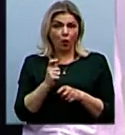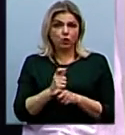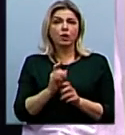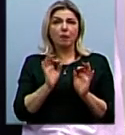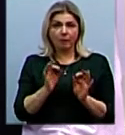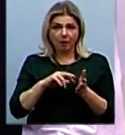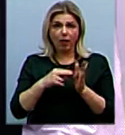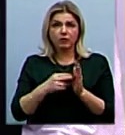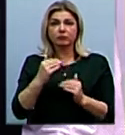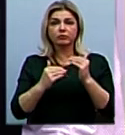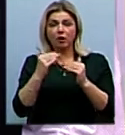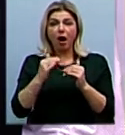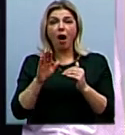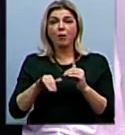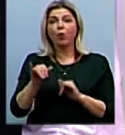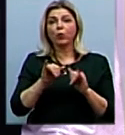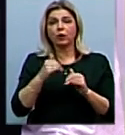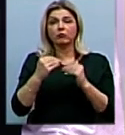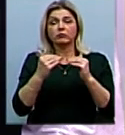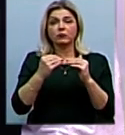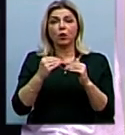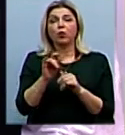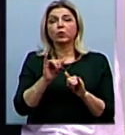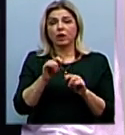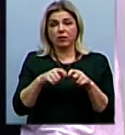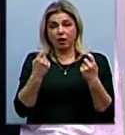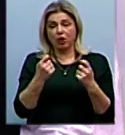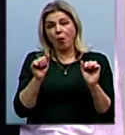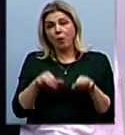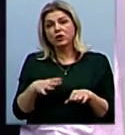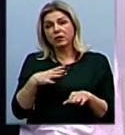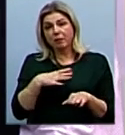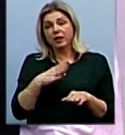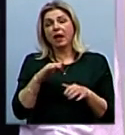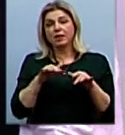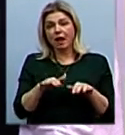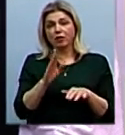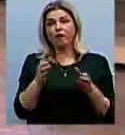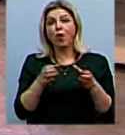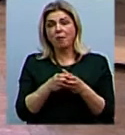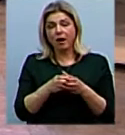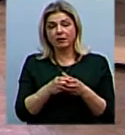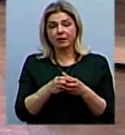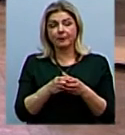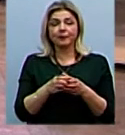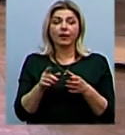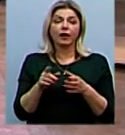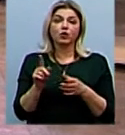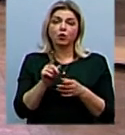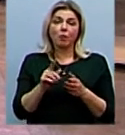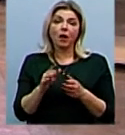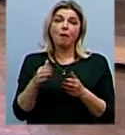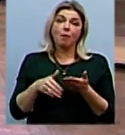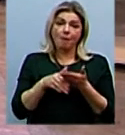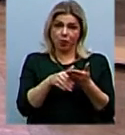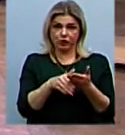но куда-то делась эта последовательность. Может быть, дело в команде, но я думаю, тут уже подставить плечо, а не